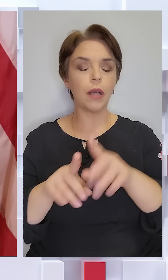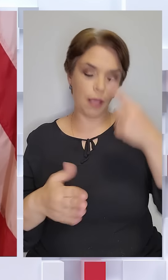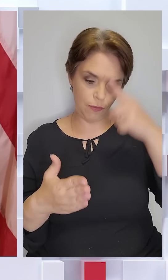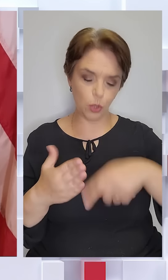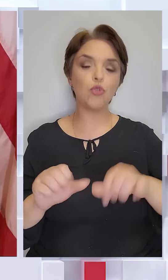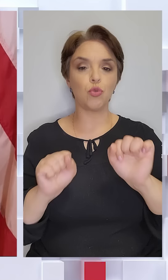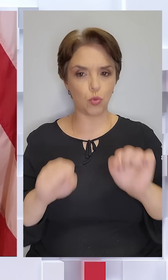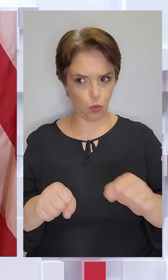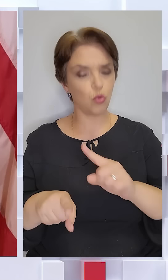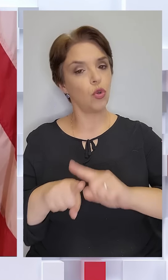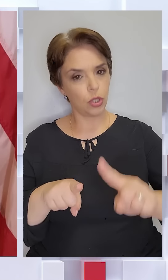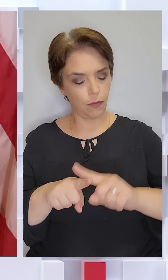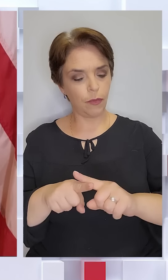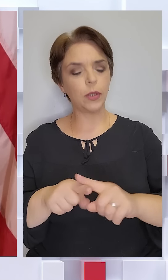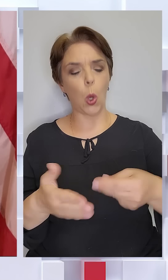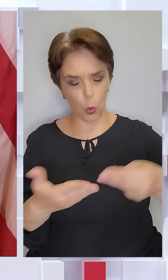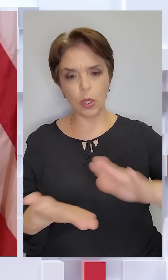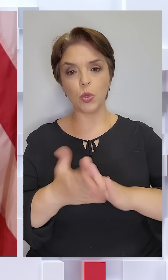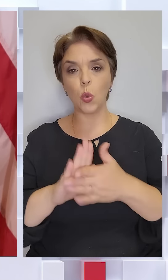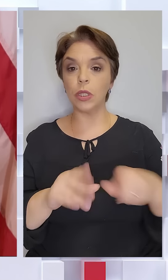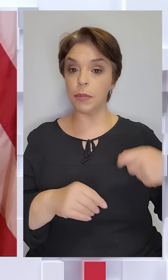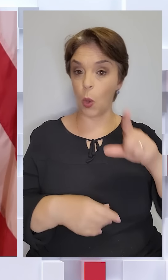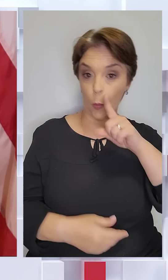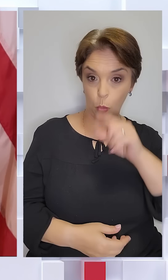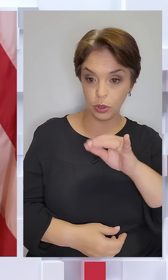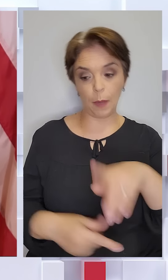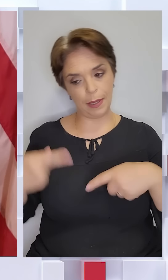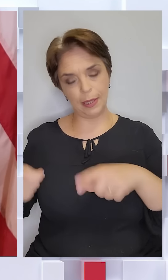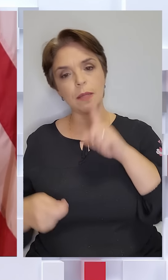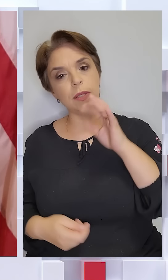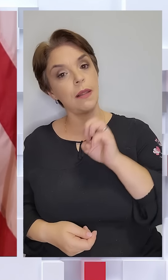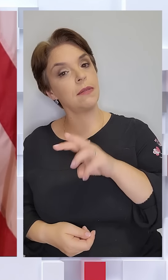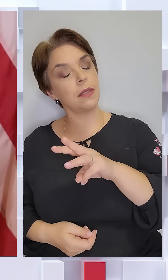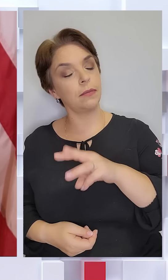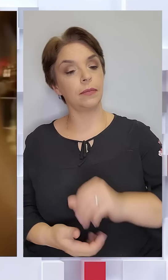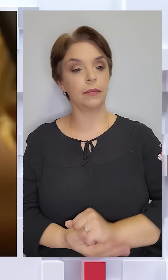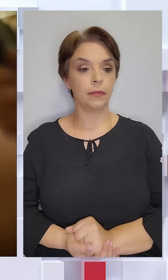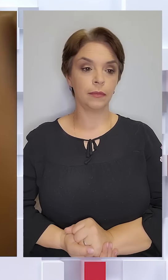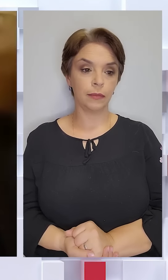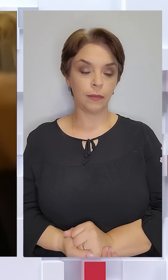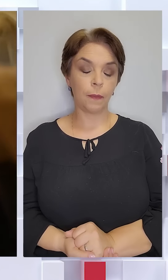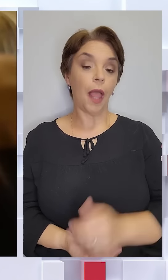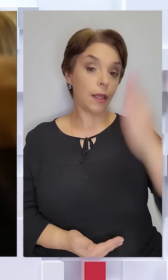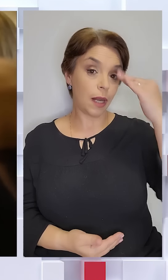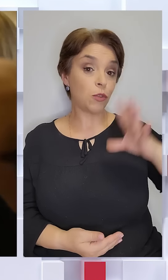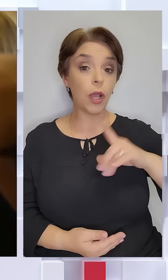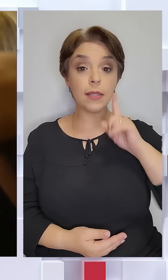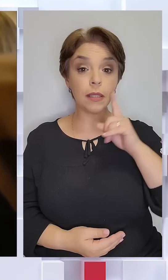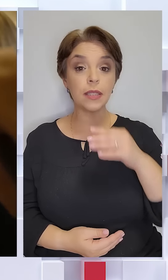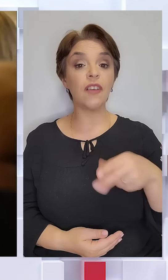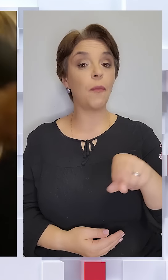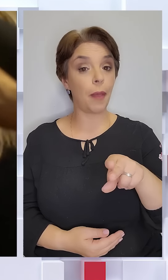вірю, що зможу досить швидко укласти угоду між президентом Путіним і президентом Зеленським. Трамп чекає Зеленського